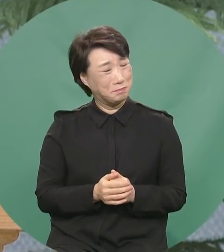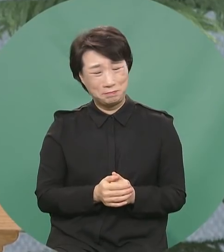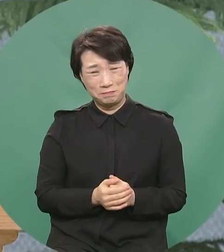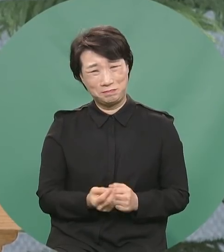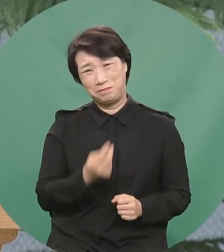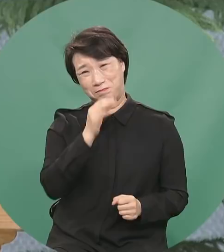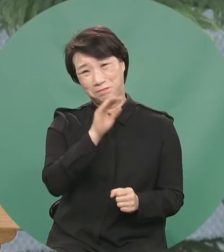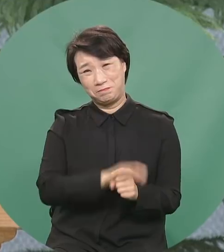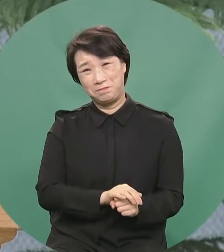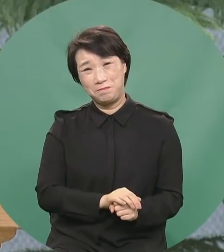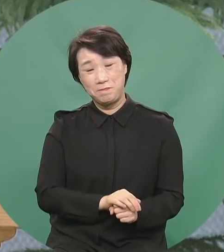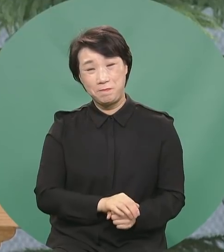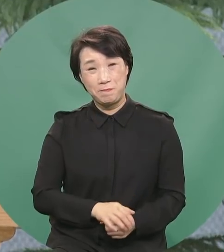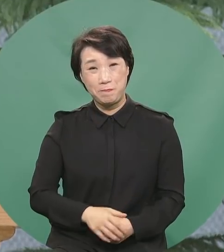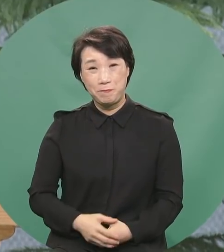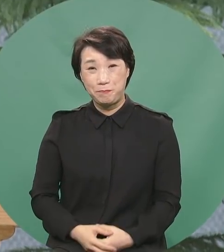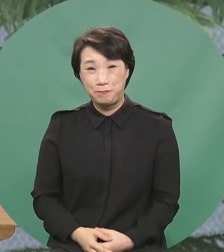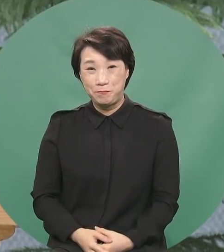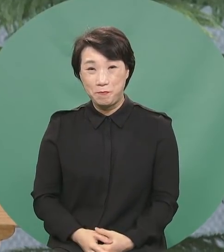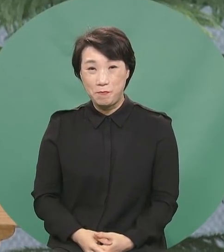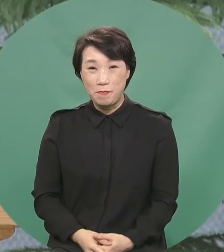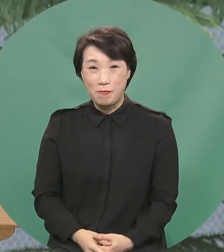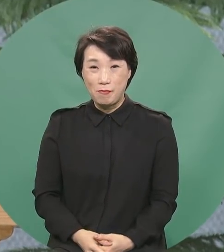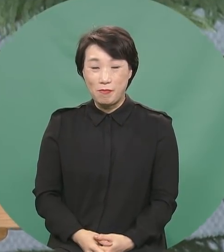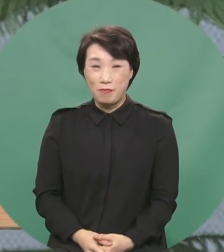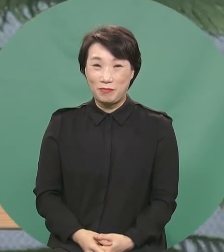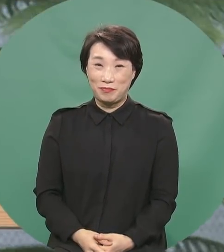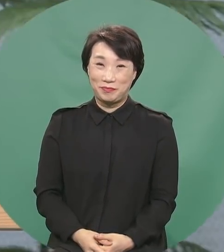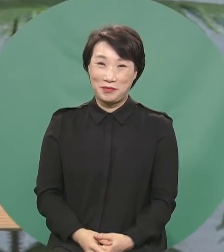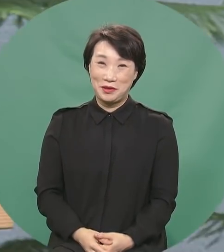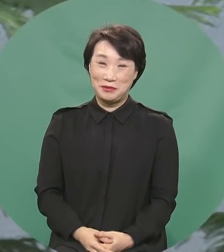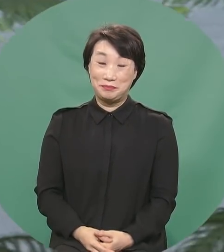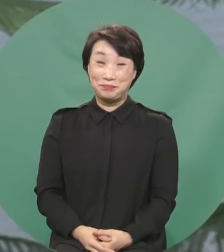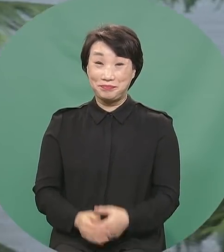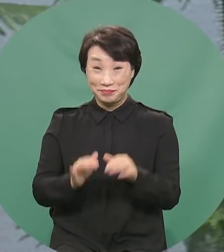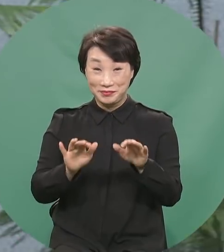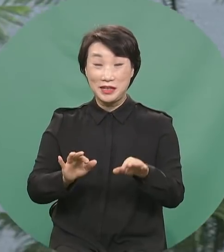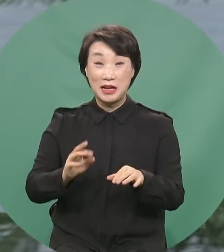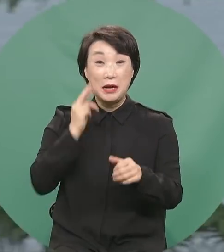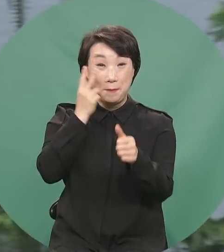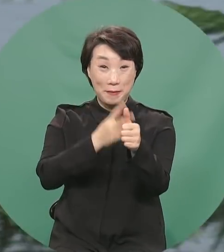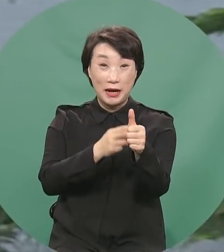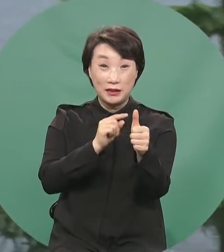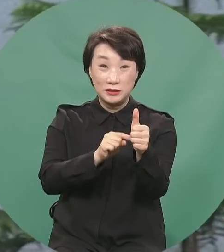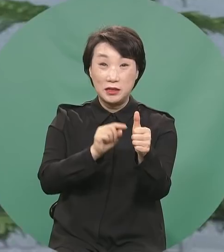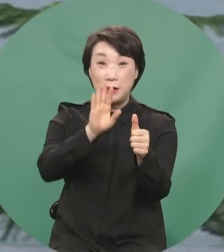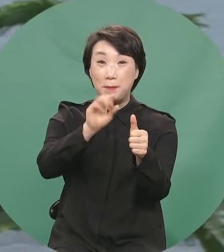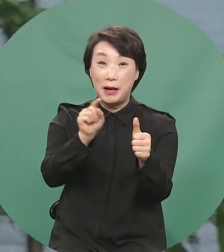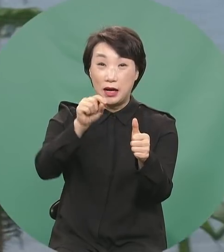안타까운 사람입니까? 예, 사도 바울이